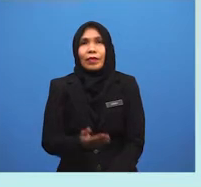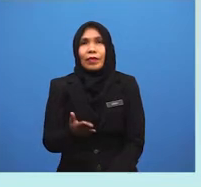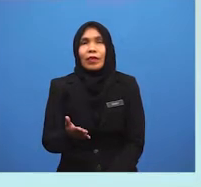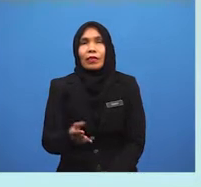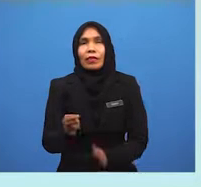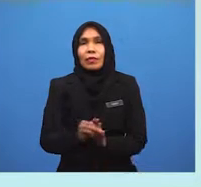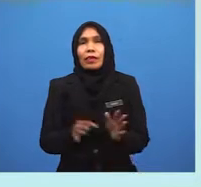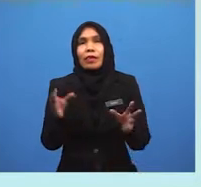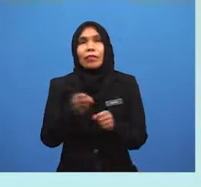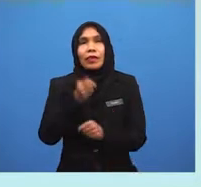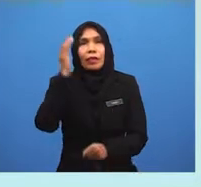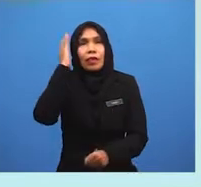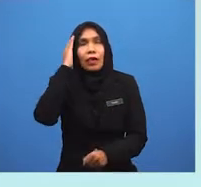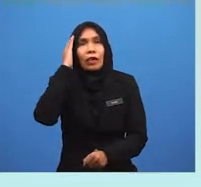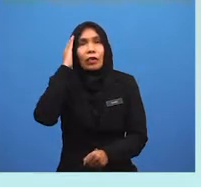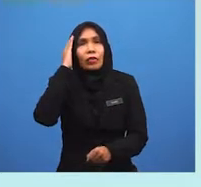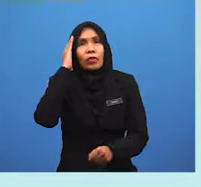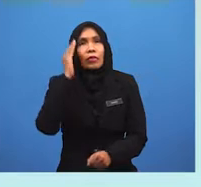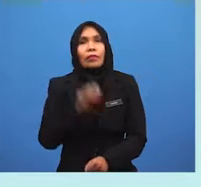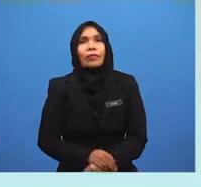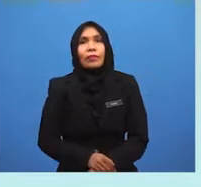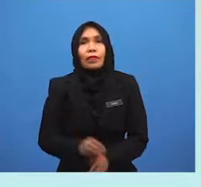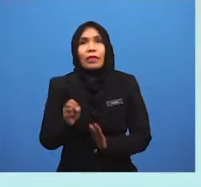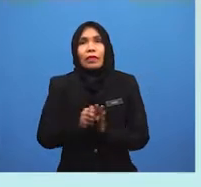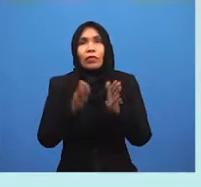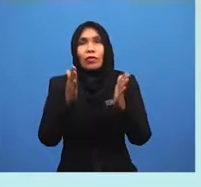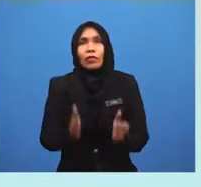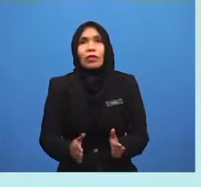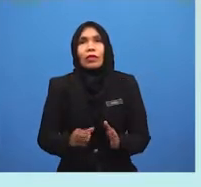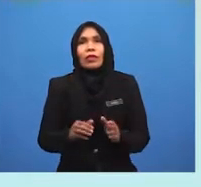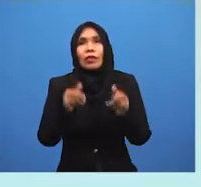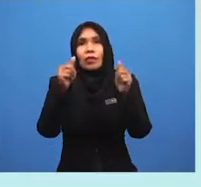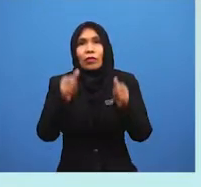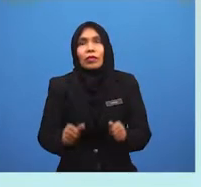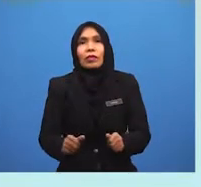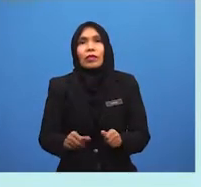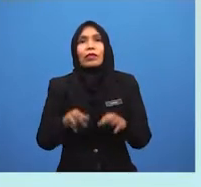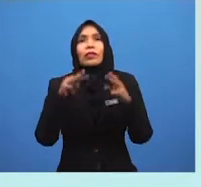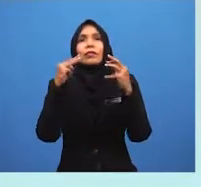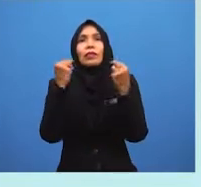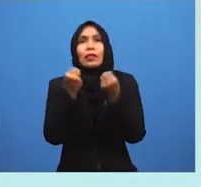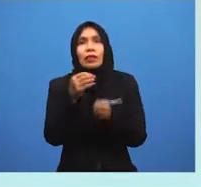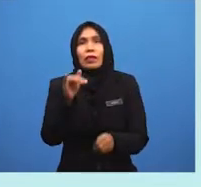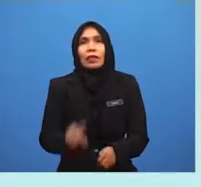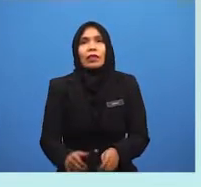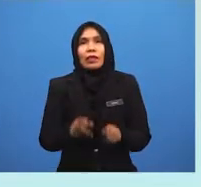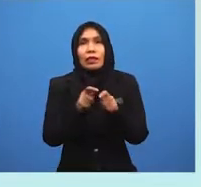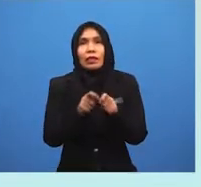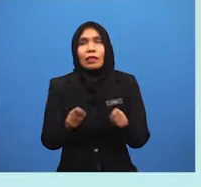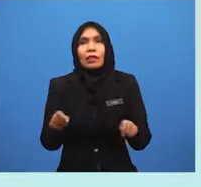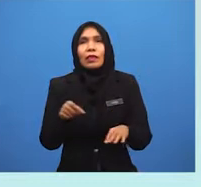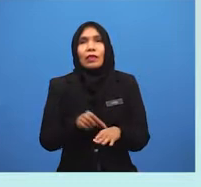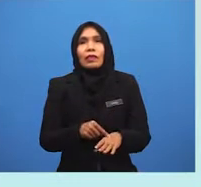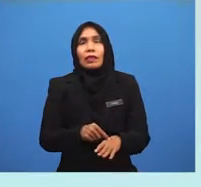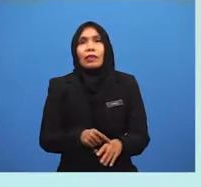Kamu mendapat tahu bahawa seorang anggota masyarakat yang tinggal di taman kamu hidup